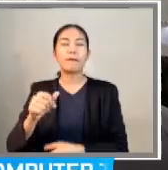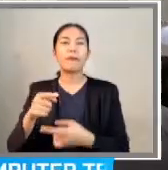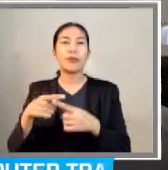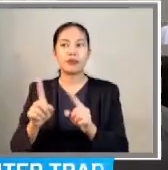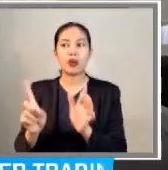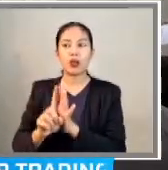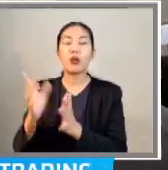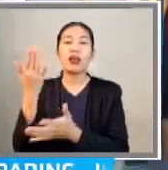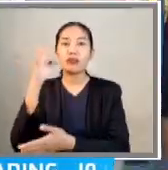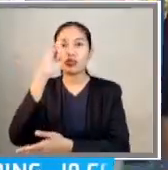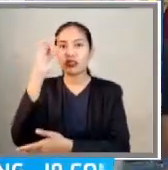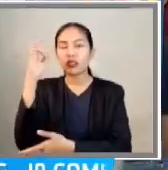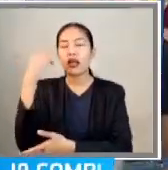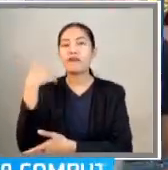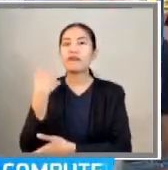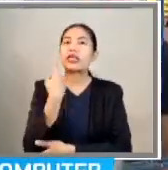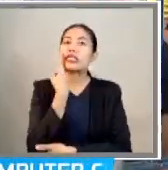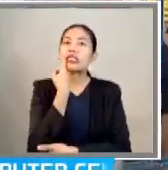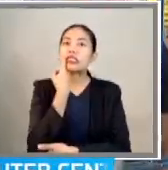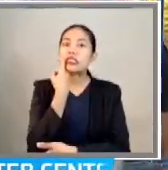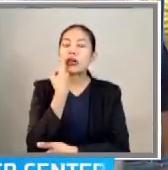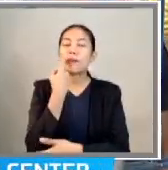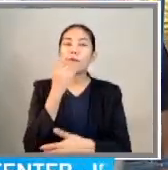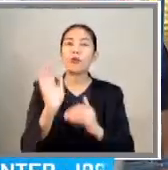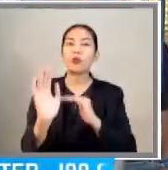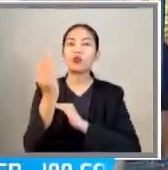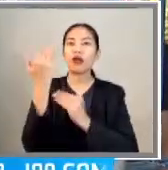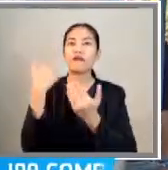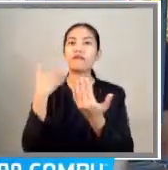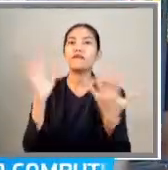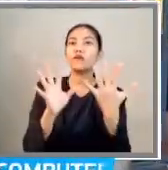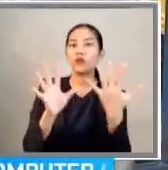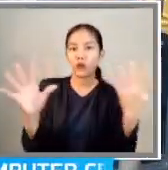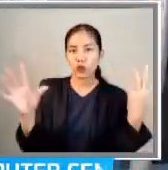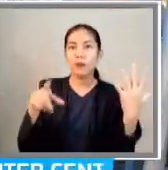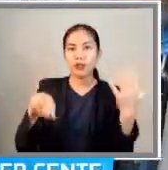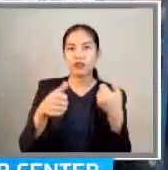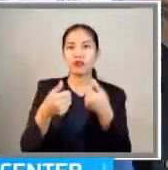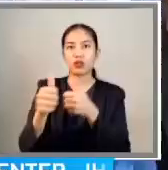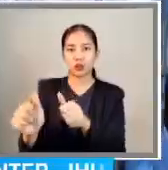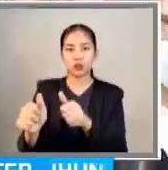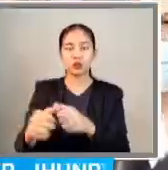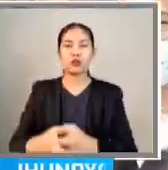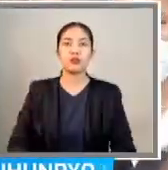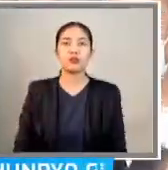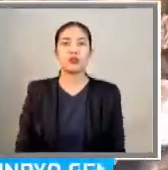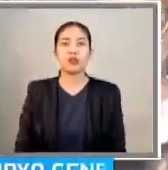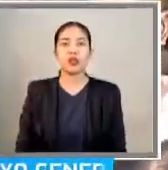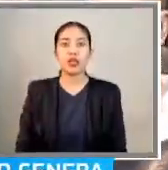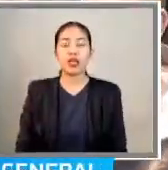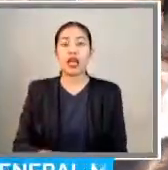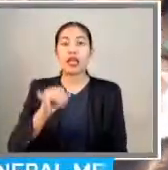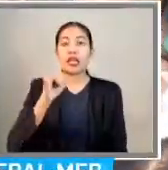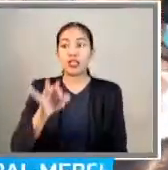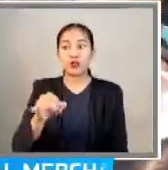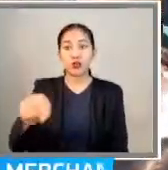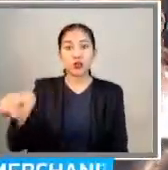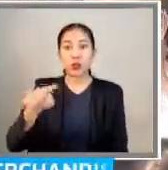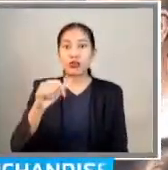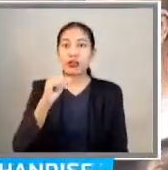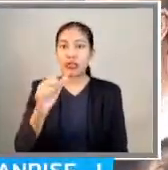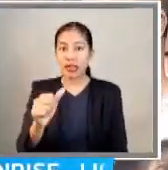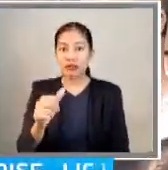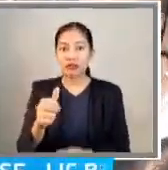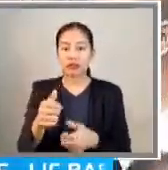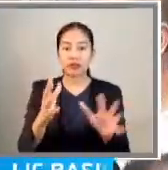umaga. Ito na rin daw ang susundin para sa pagdiriwang ng Nazareno 2023. Kapag hindi ka pumila sa Villalobos Street, hindi ka makakapasok sa